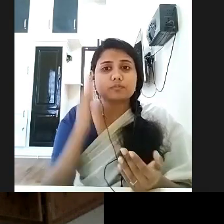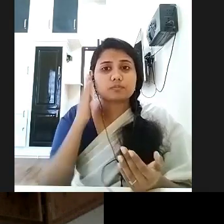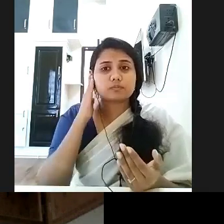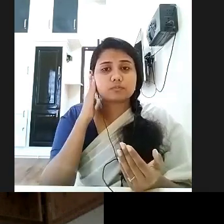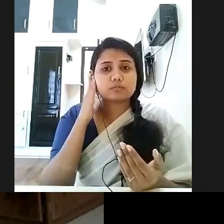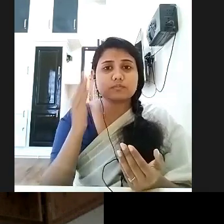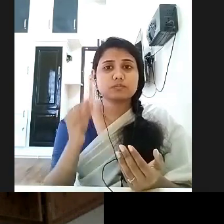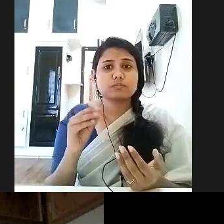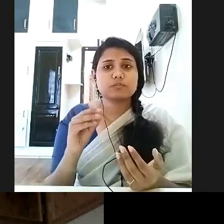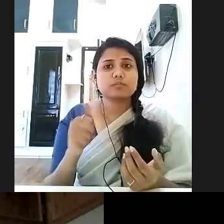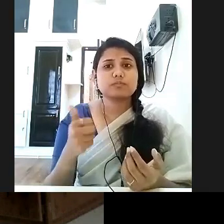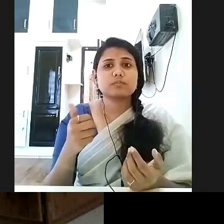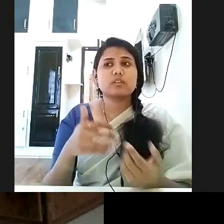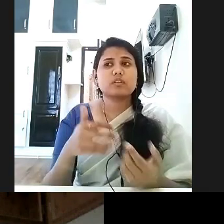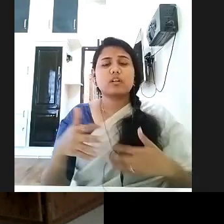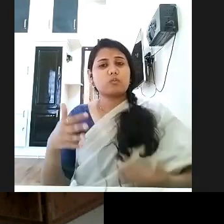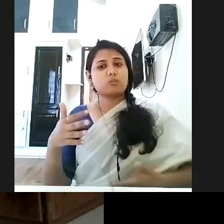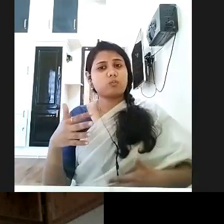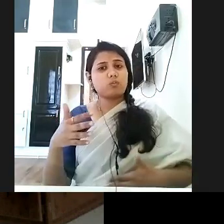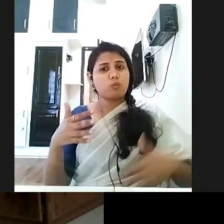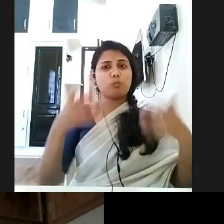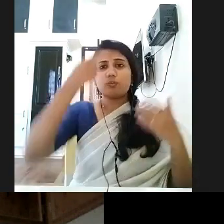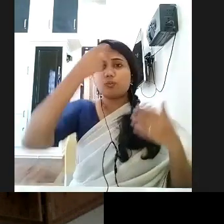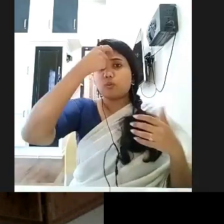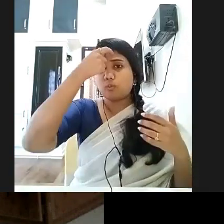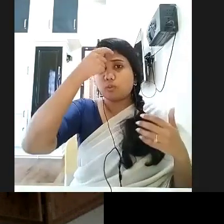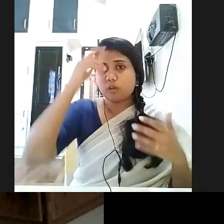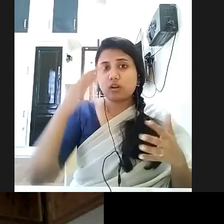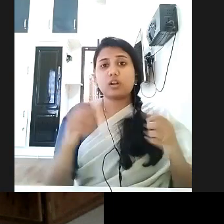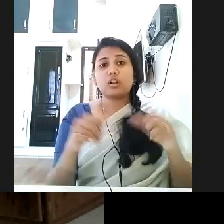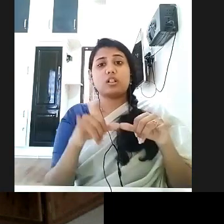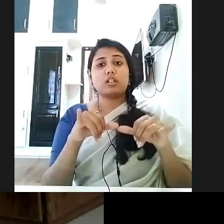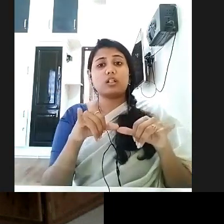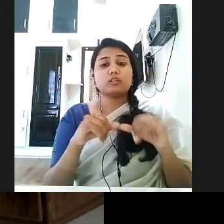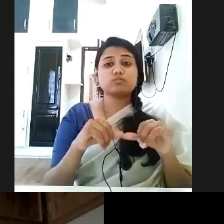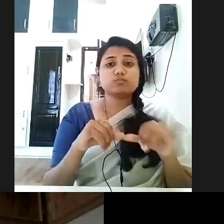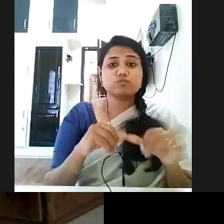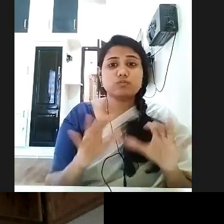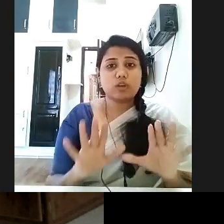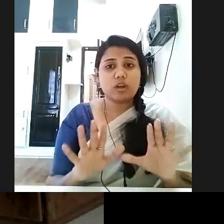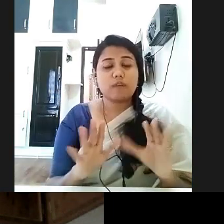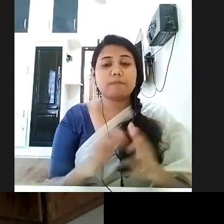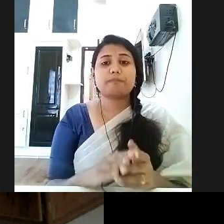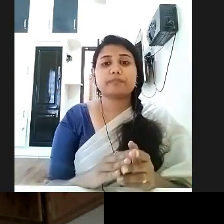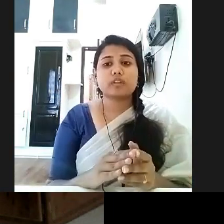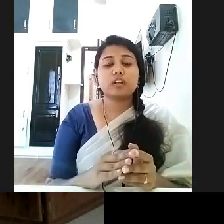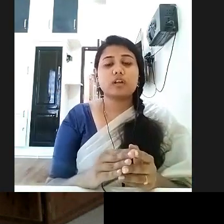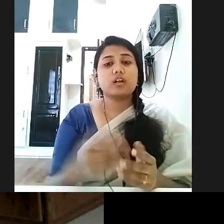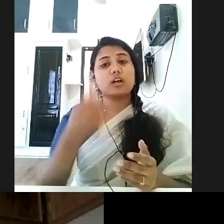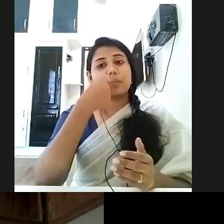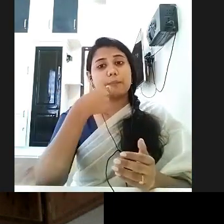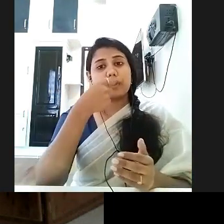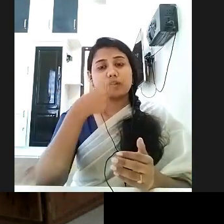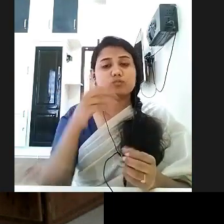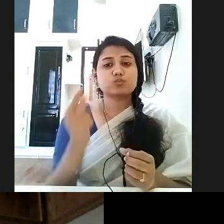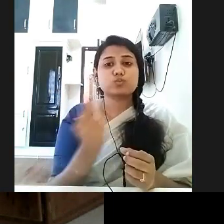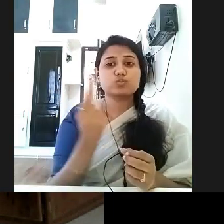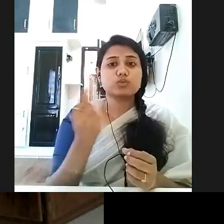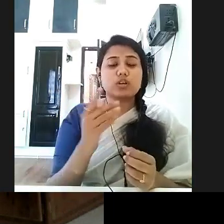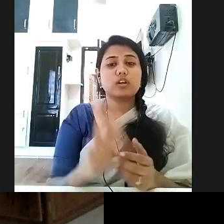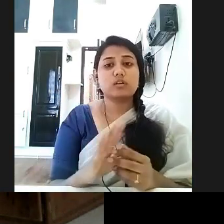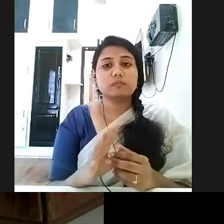മറ്റ് സ്റ്റൊമക്കിന് ഇഷ്യൂസ് ഉണ്ട്. കൺട്രോളിങ് അല്ലാത്ത കുറെ ഇഷ്യൂസ് എല്ലാം വരുന്നുണ്ട്. സോ അപ്പൊ കറന്റ്ലി മെഡിസിൻ ഒന്നും യൂസ് ചെയ്യല്ല. അപ്പൊ നെക്സ്റ്റ് സ്റ്റെപ്പ്